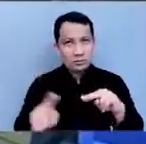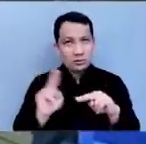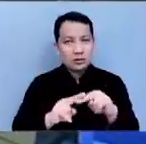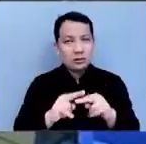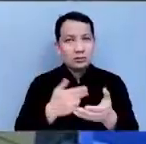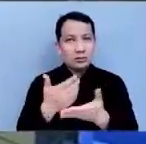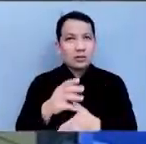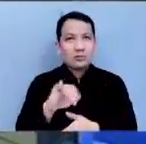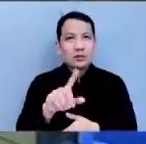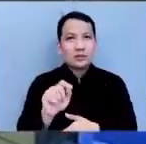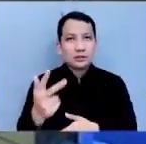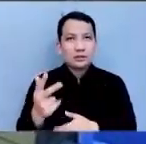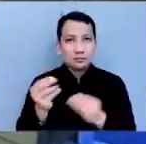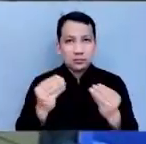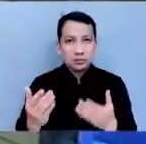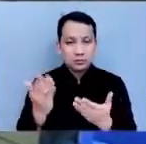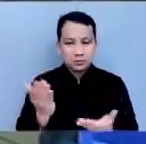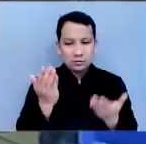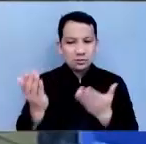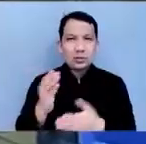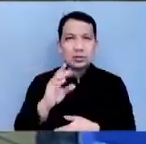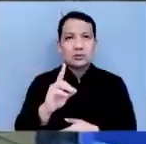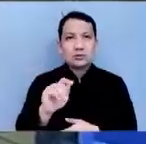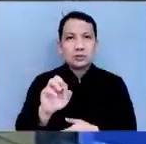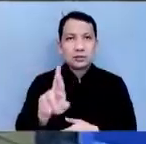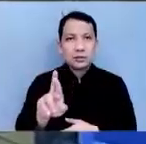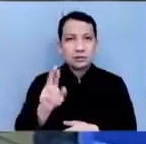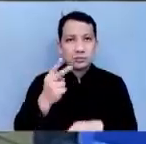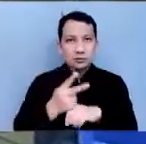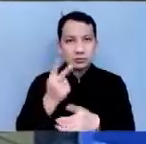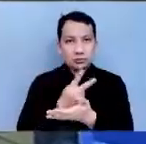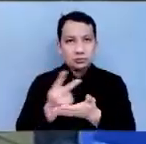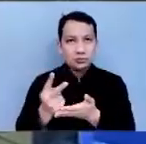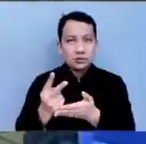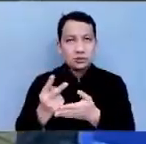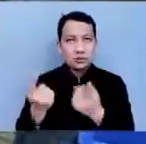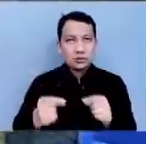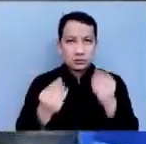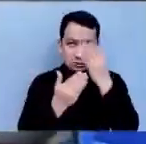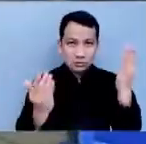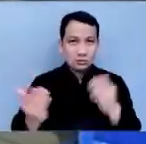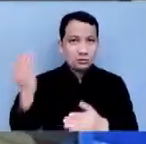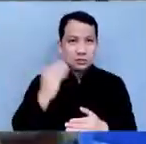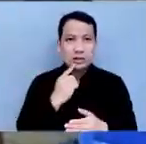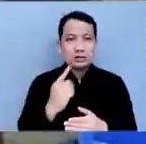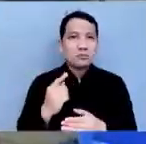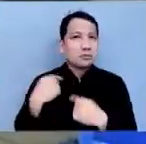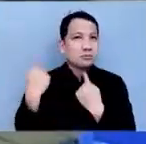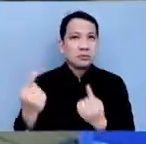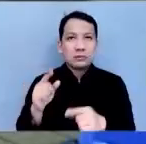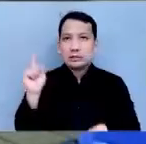ng MRT 3 management ng petition sa DOTR. So susunod 2 linggo para maipatupad ito dahil nung kamakailan lang hindi